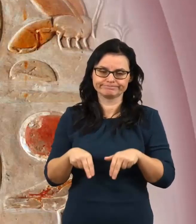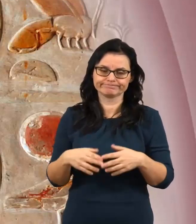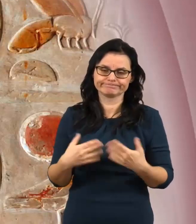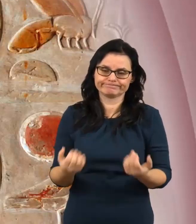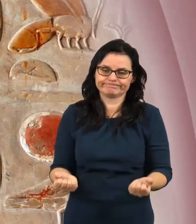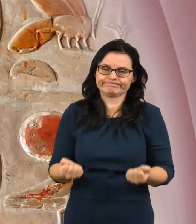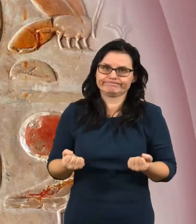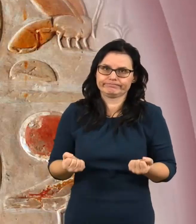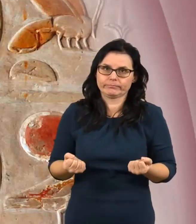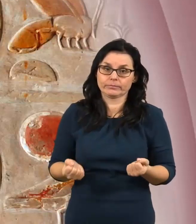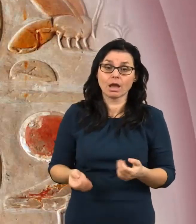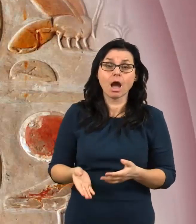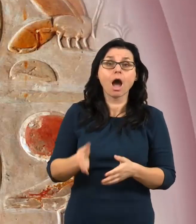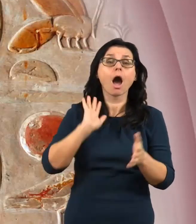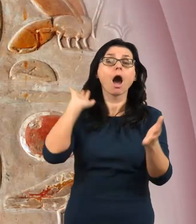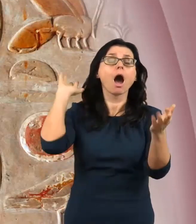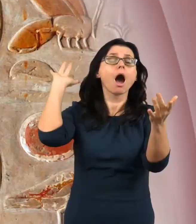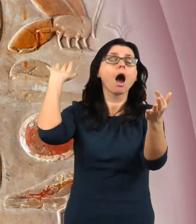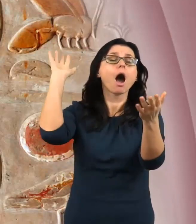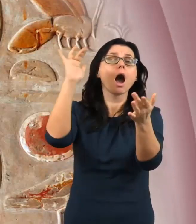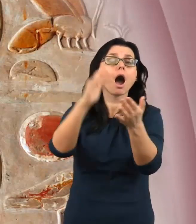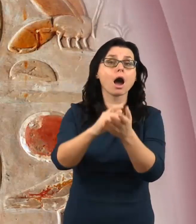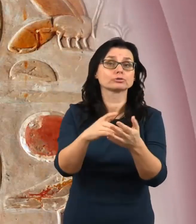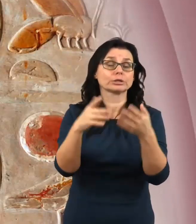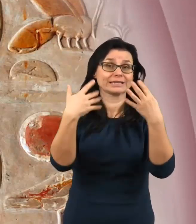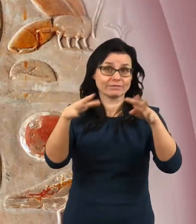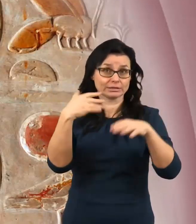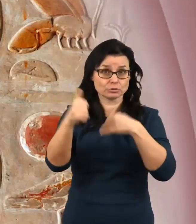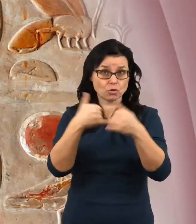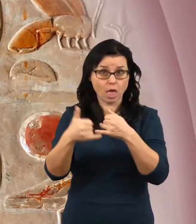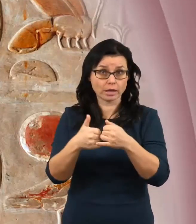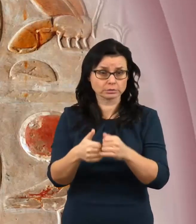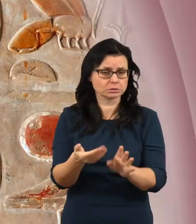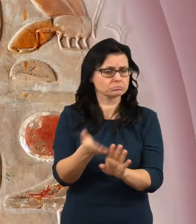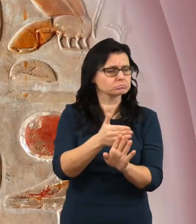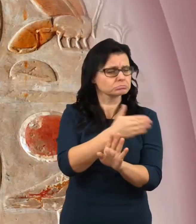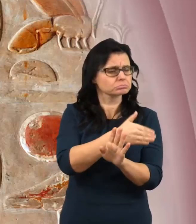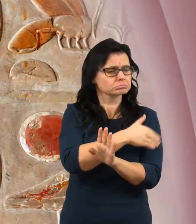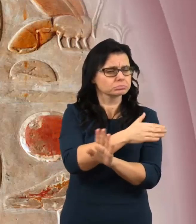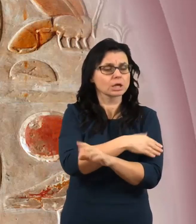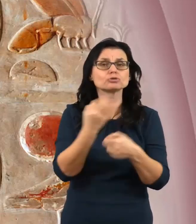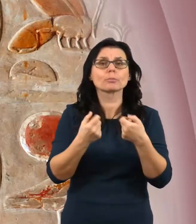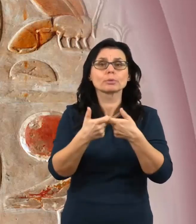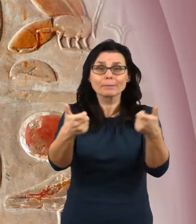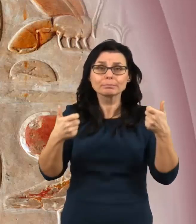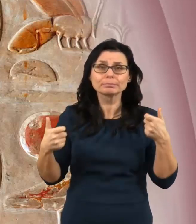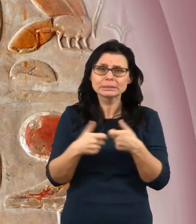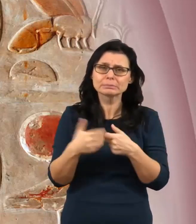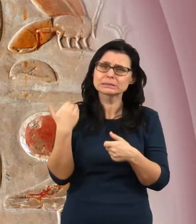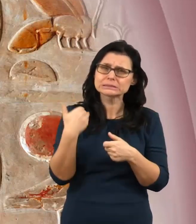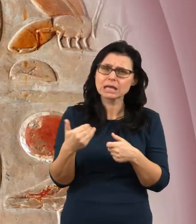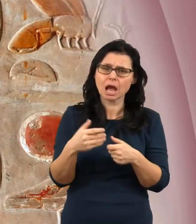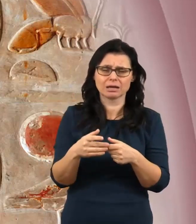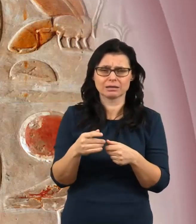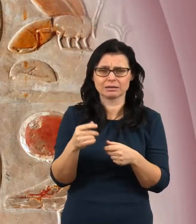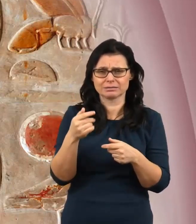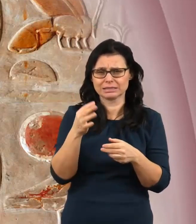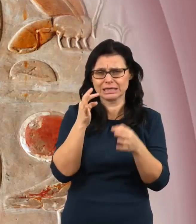Až do 19. století jsme toho věděli o tom starověku, biblickém starověku, věděli málo.